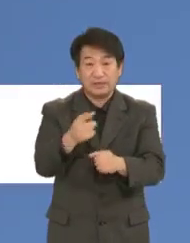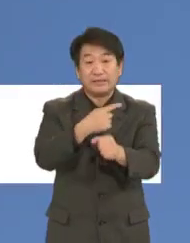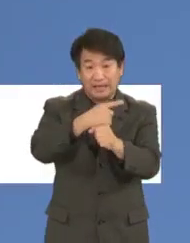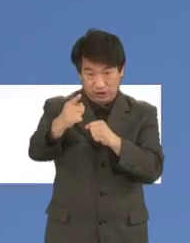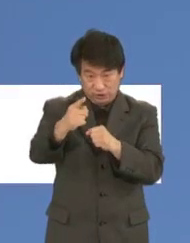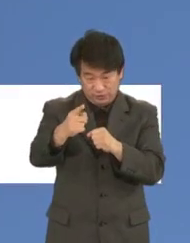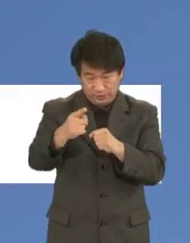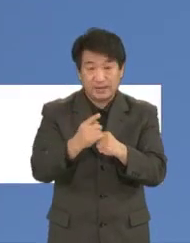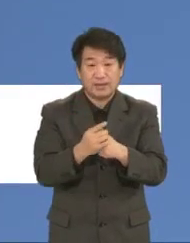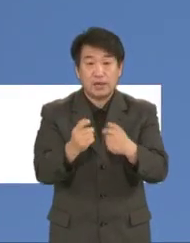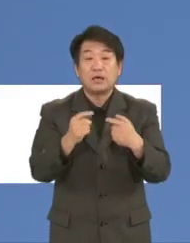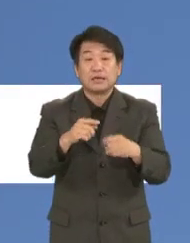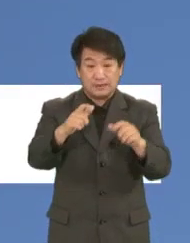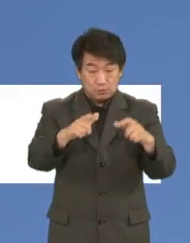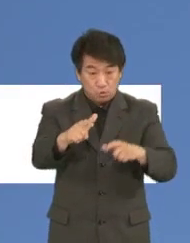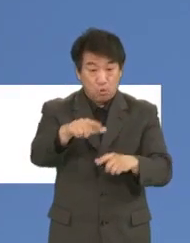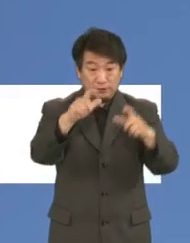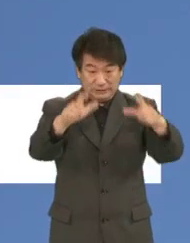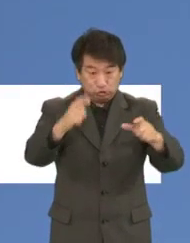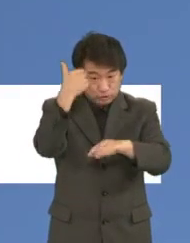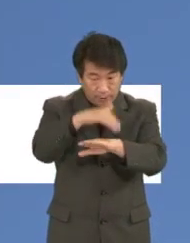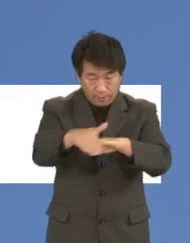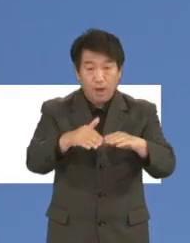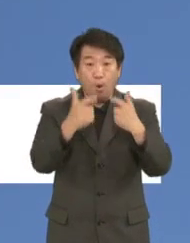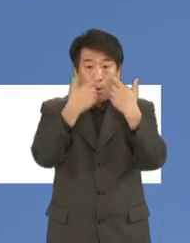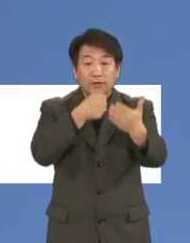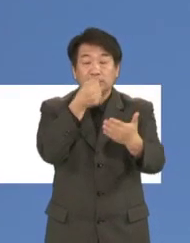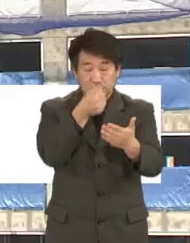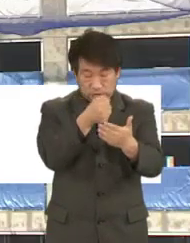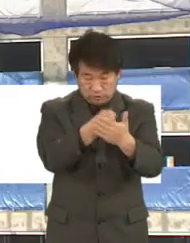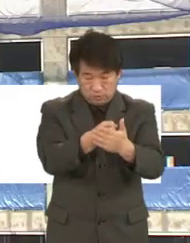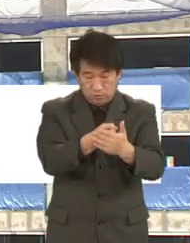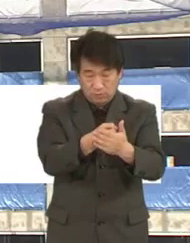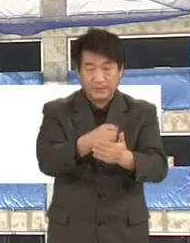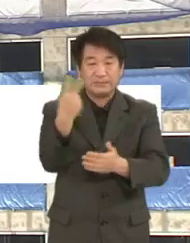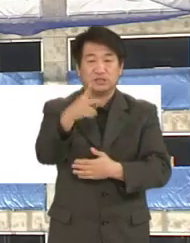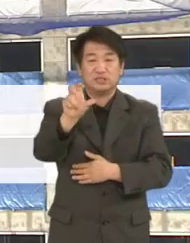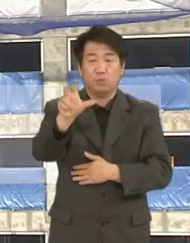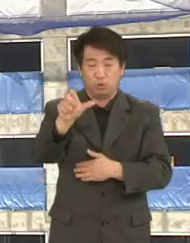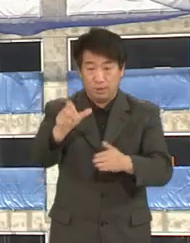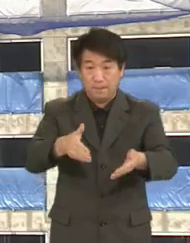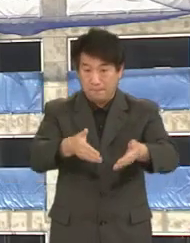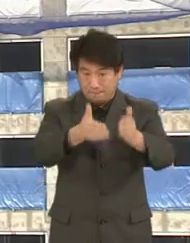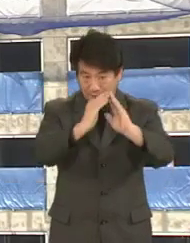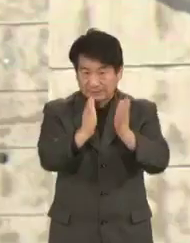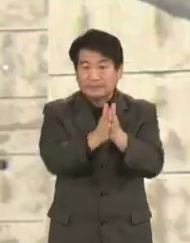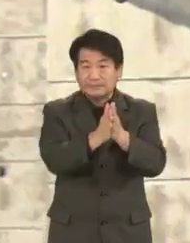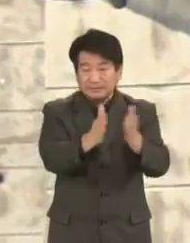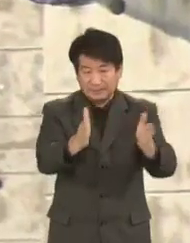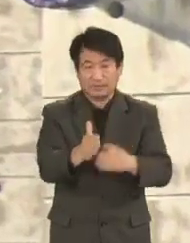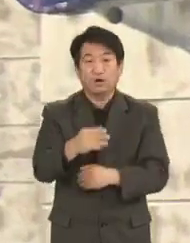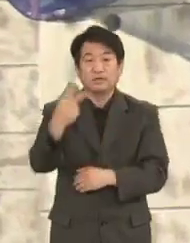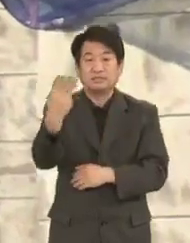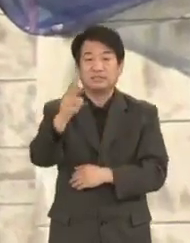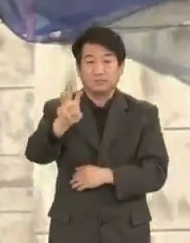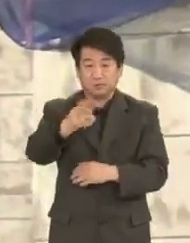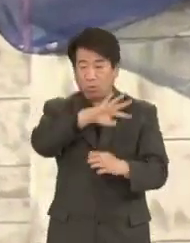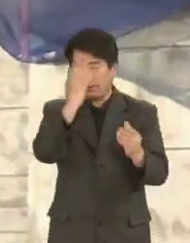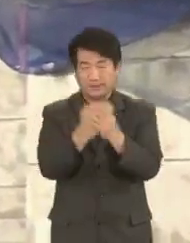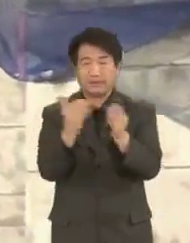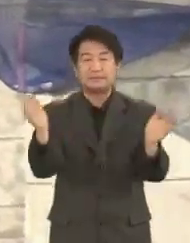내년에 지구계획 확정과 보상 절차를 거쳐 2025년차 공화 계획으로 완공 시점은